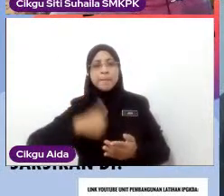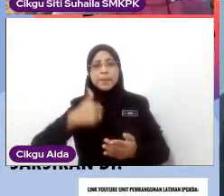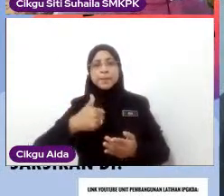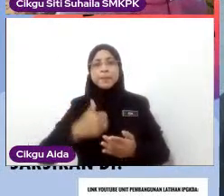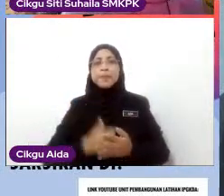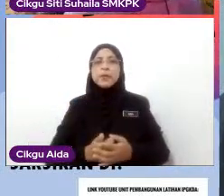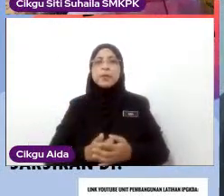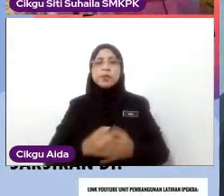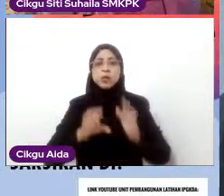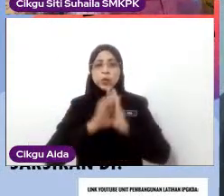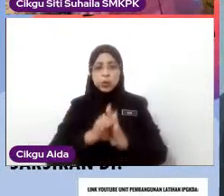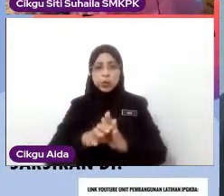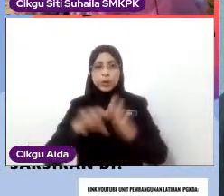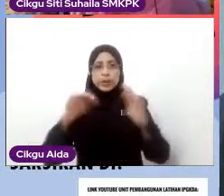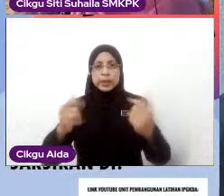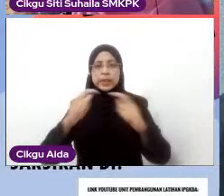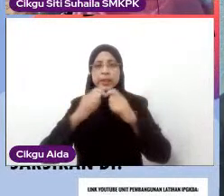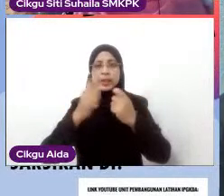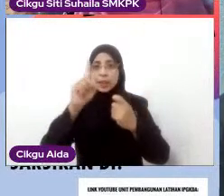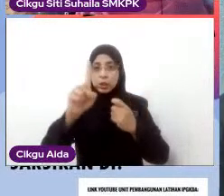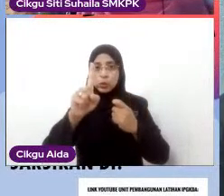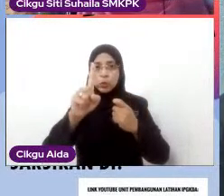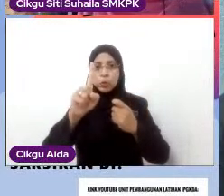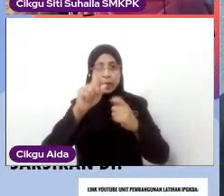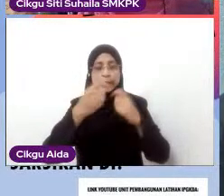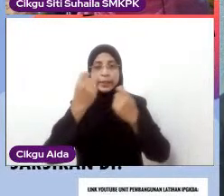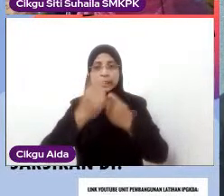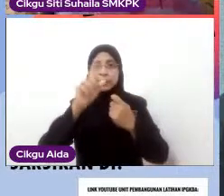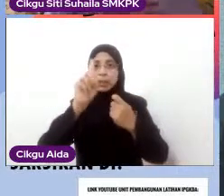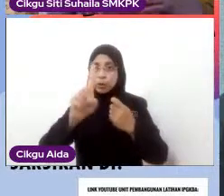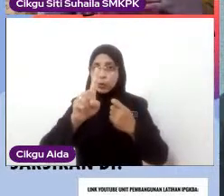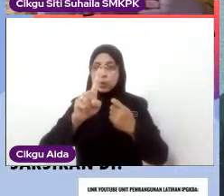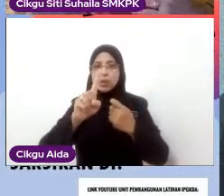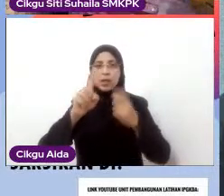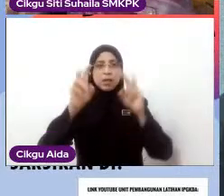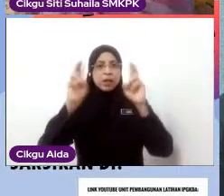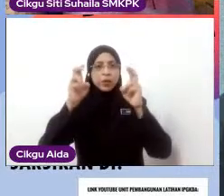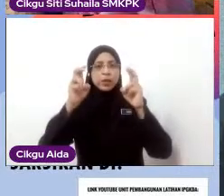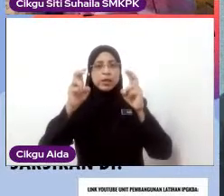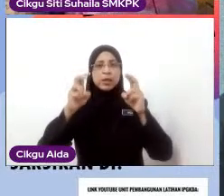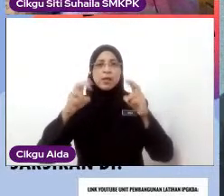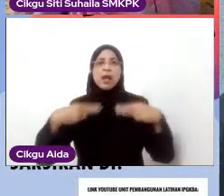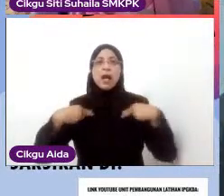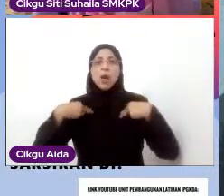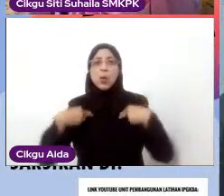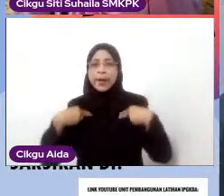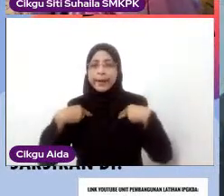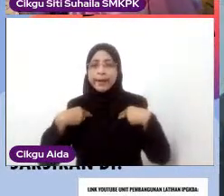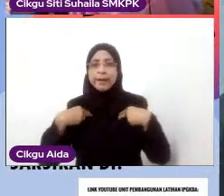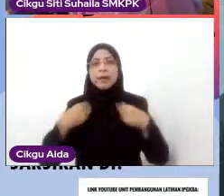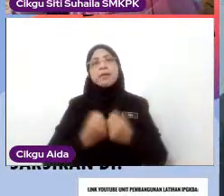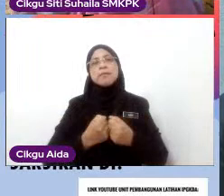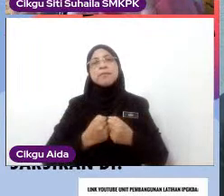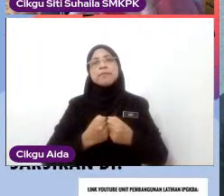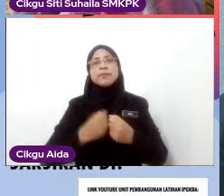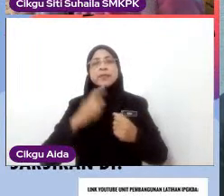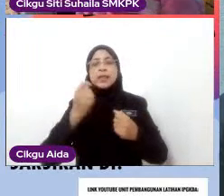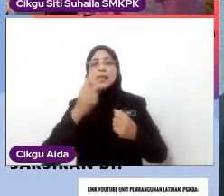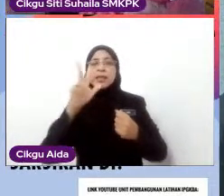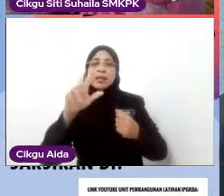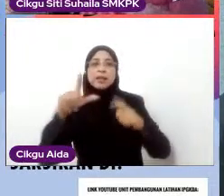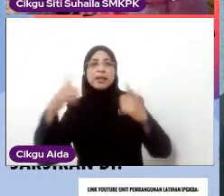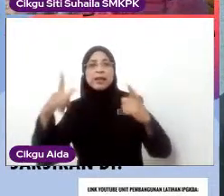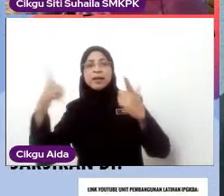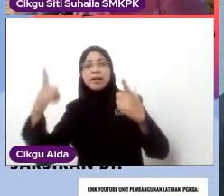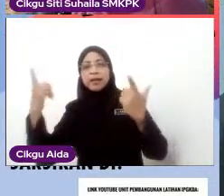tema dia serangga. Tingkatan dua contoh tema dia adalah haiwan. Dia ikut. Dia ada tema-tema dia.